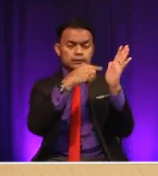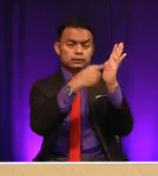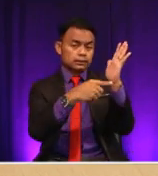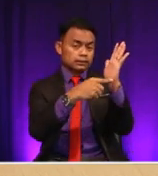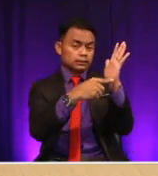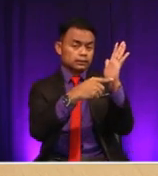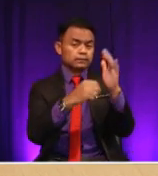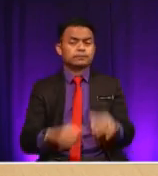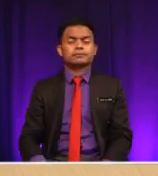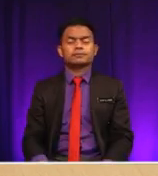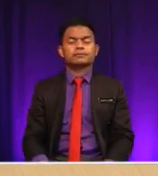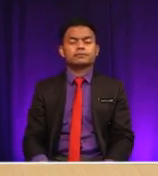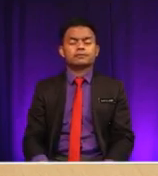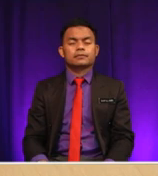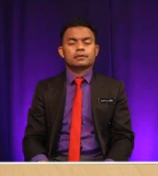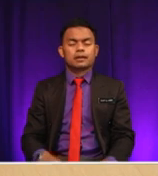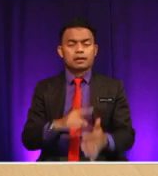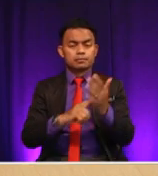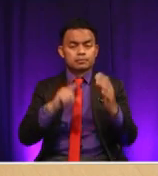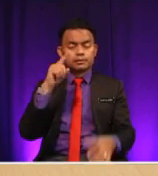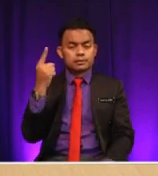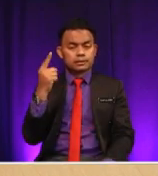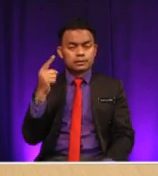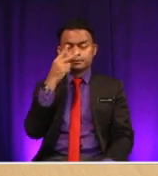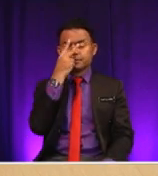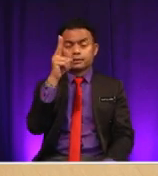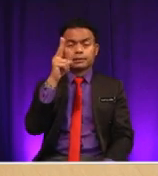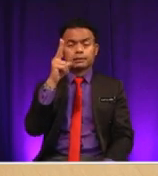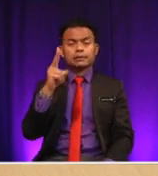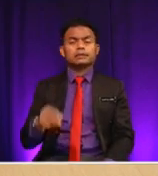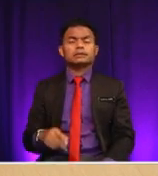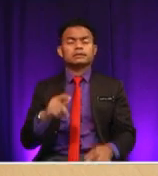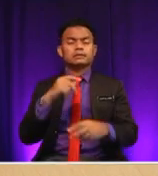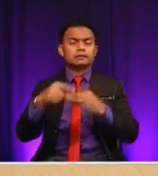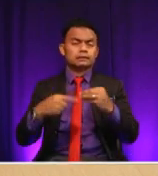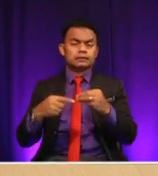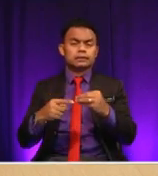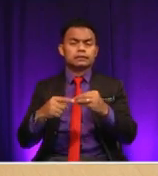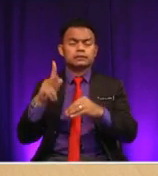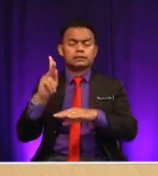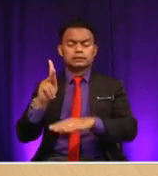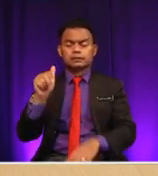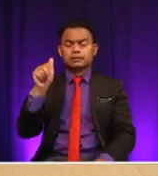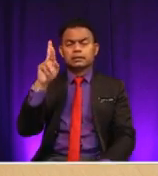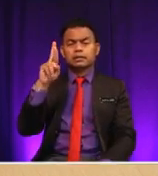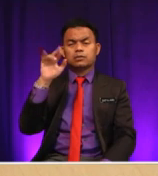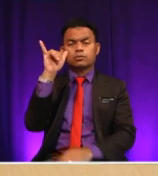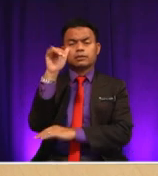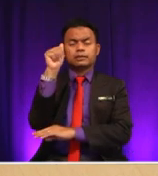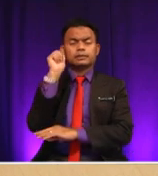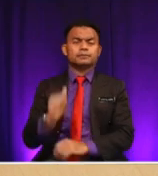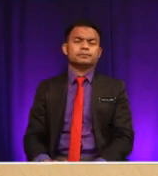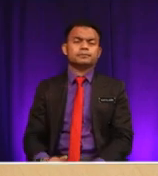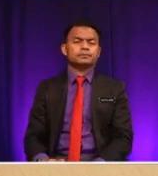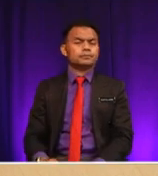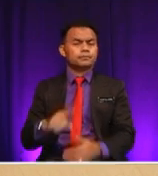kritikan sarana Sanjungan dan juga pandangan terhadap karya yang dibaca tetapi pada pagi ini cek kuota makan berfungsi bersama